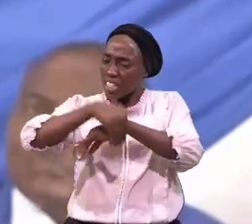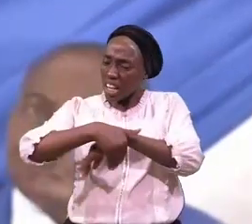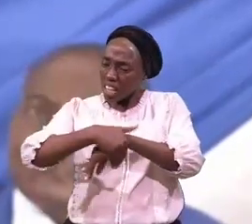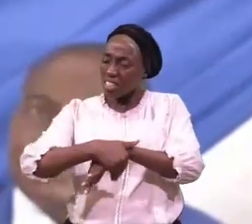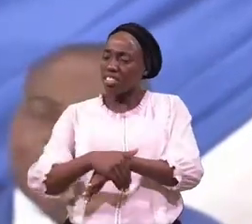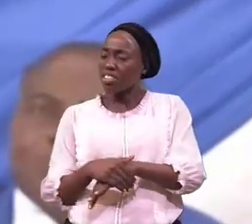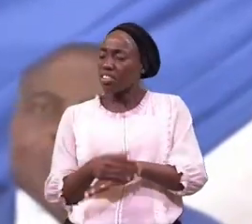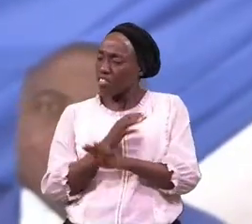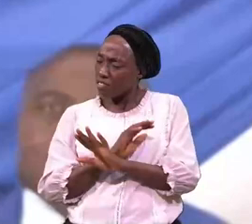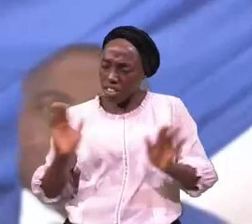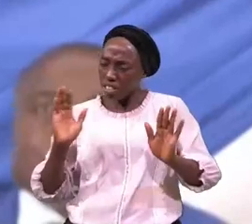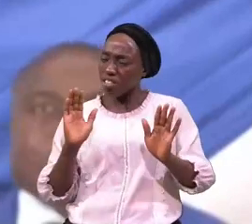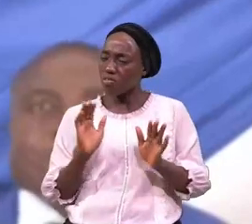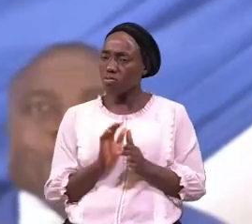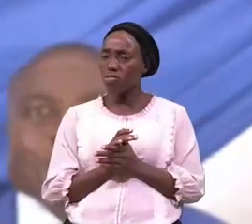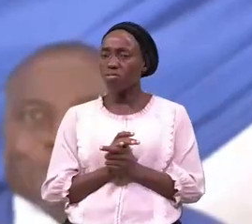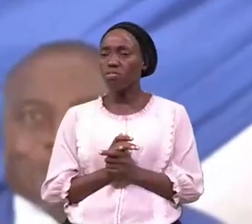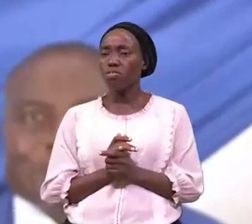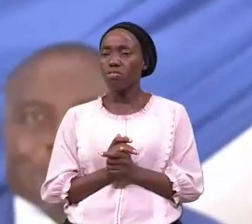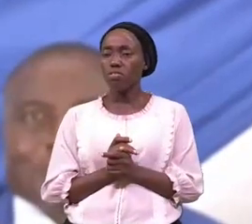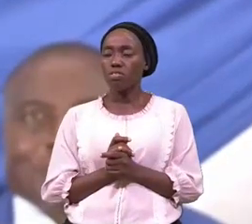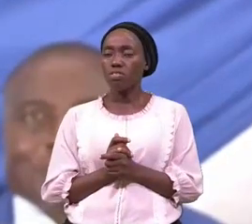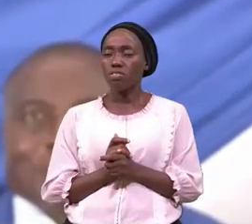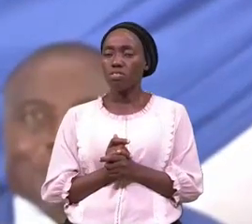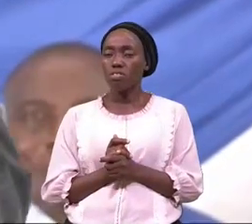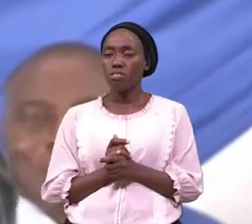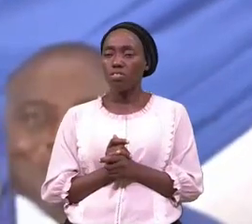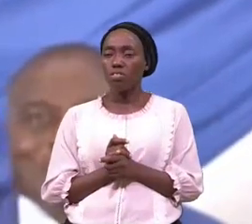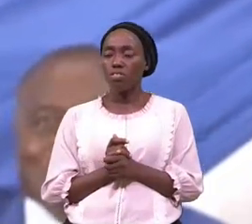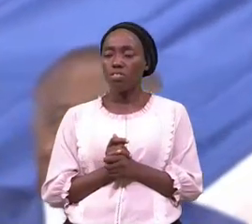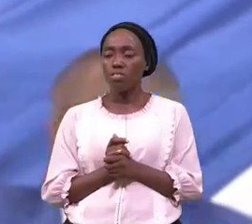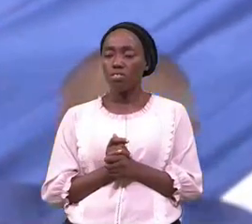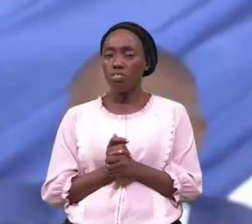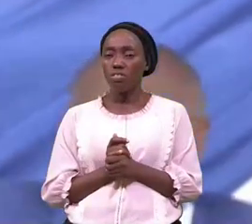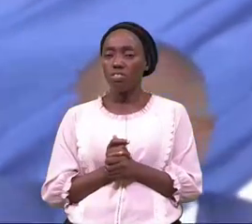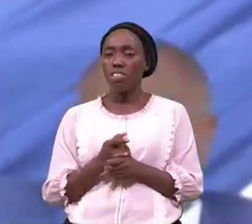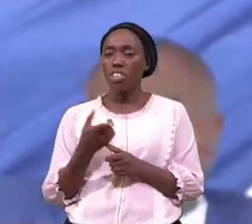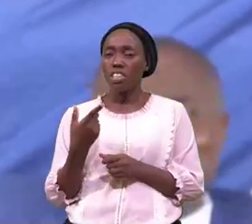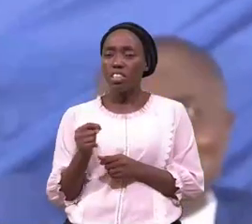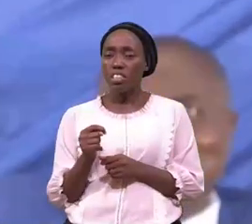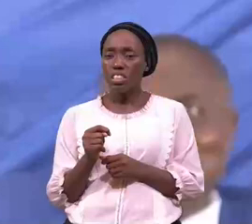Je t'ai dit de rentrer avant minuit, non? Je m'excuse.